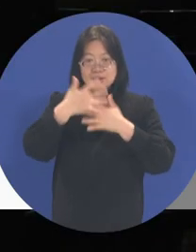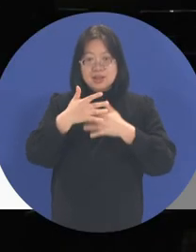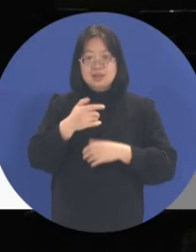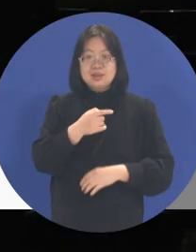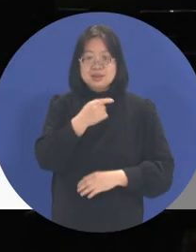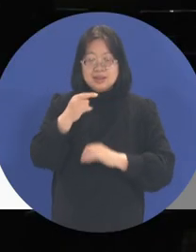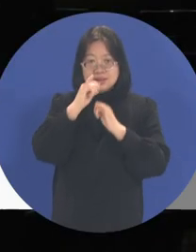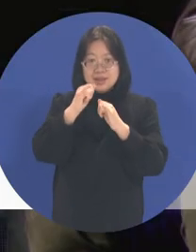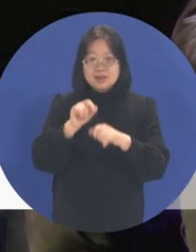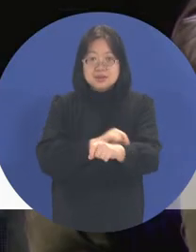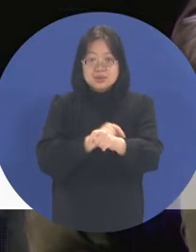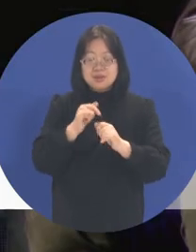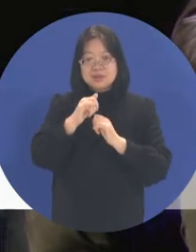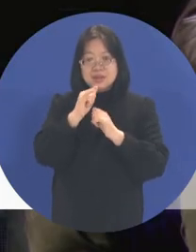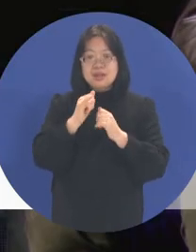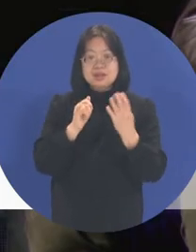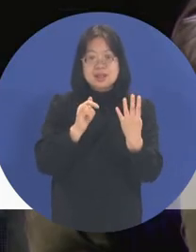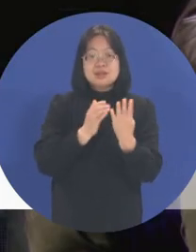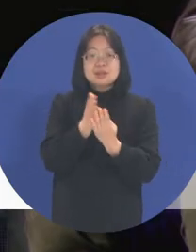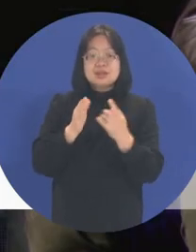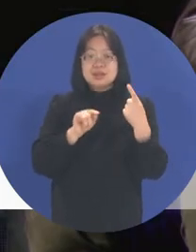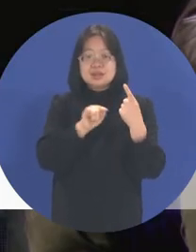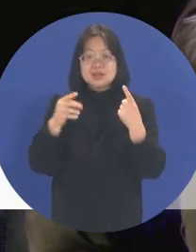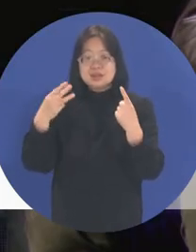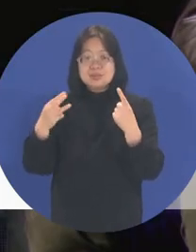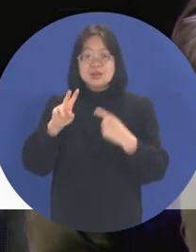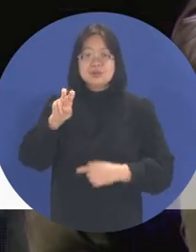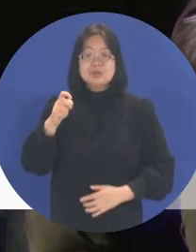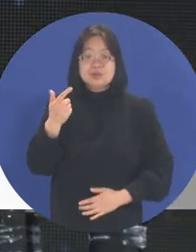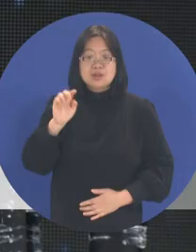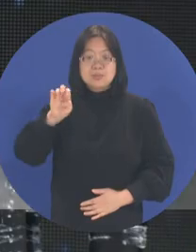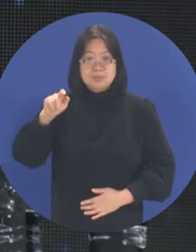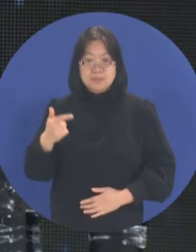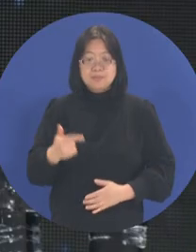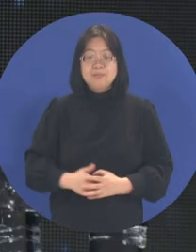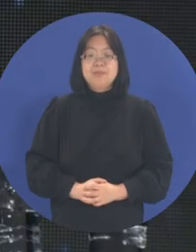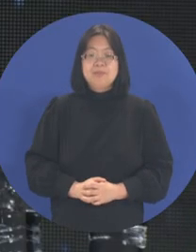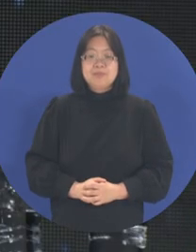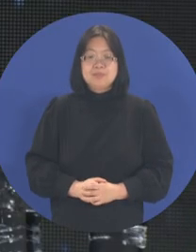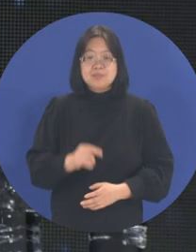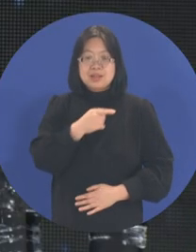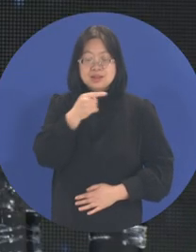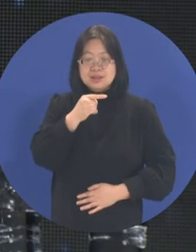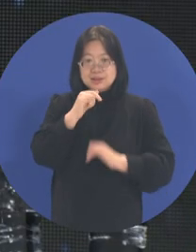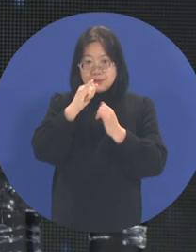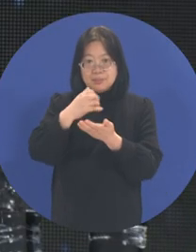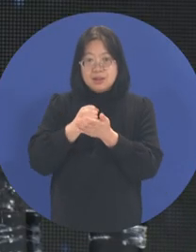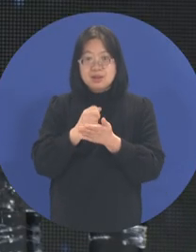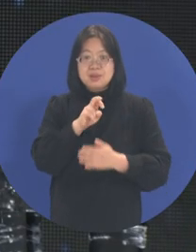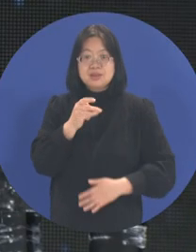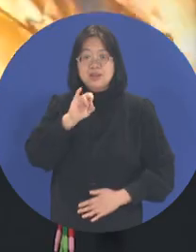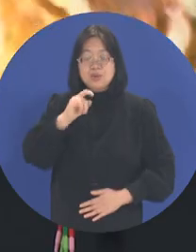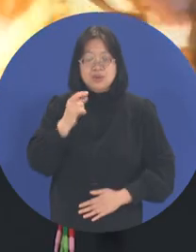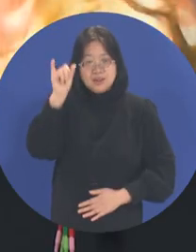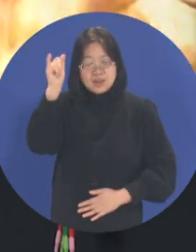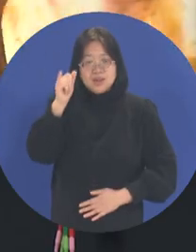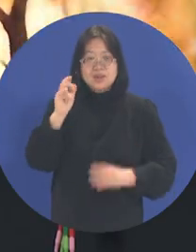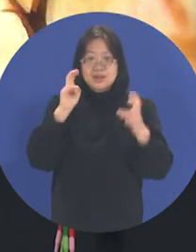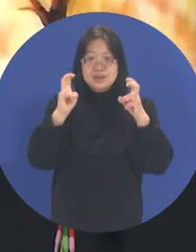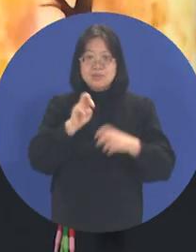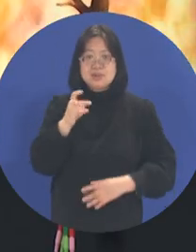대상, 특별상, 4개 분야별 1에서 3위 등 총 26편입니다. 대상을 차지한 마테오 AI